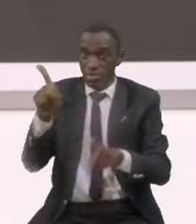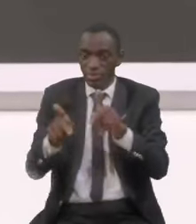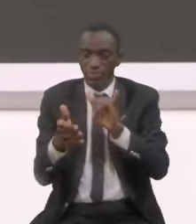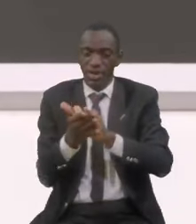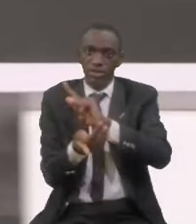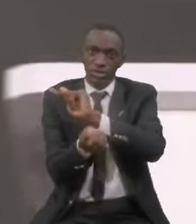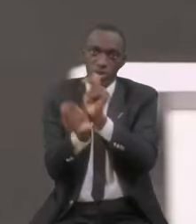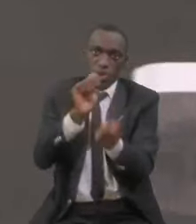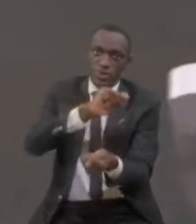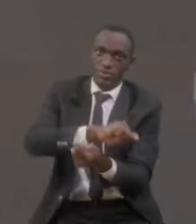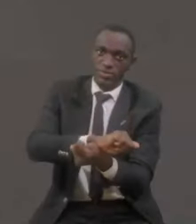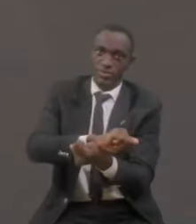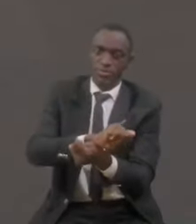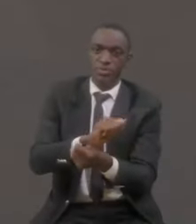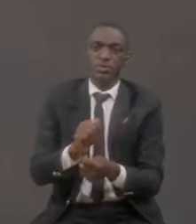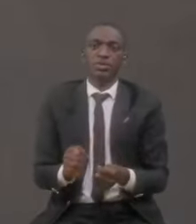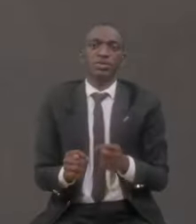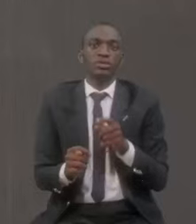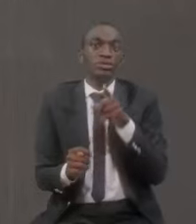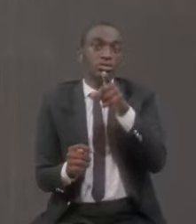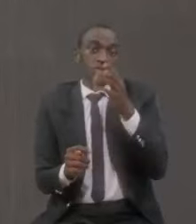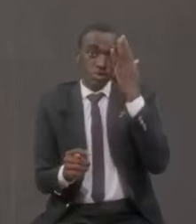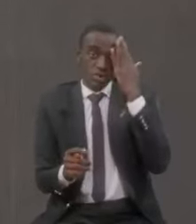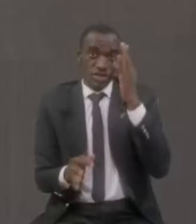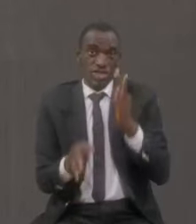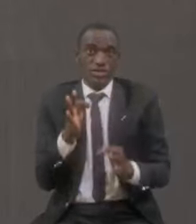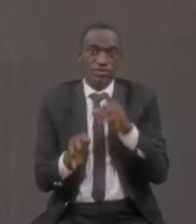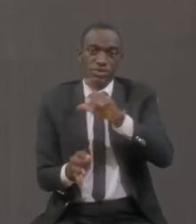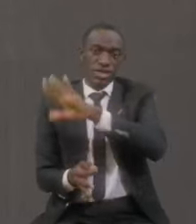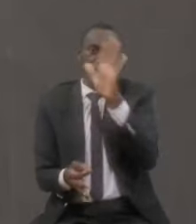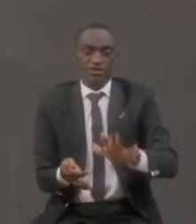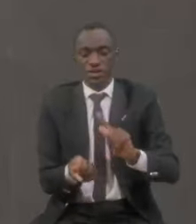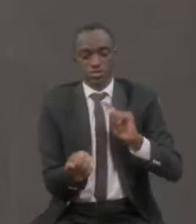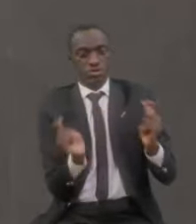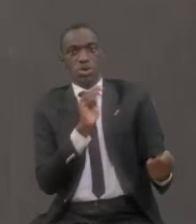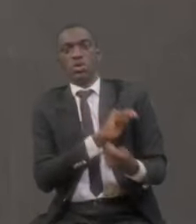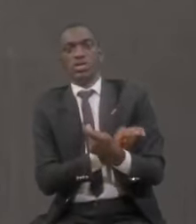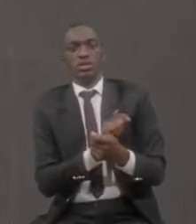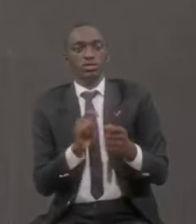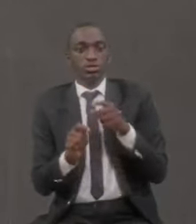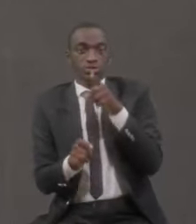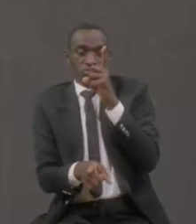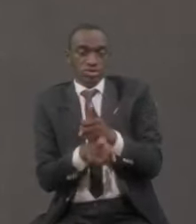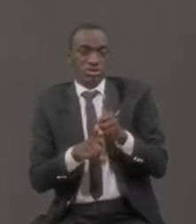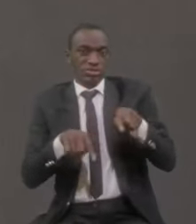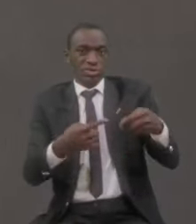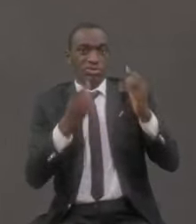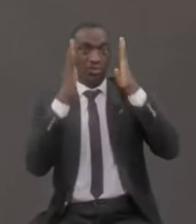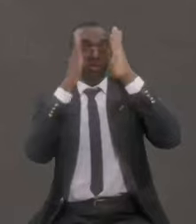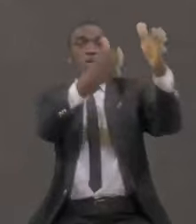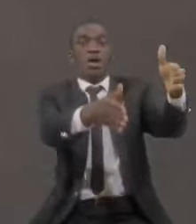auront détourné. Vous savez, si vous n'avez jamais détourné quelqu'un, vous allez sur ce